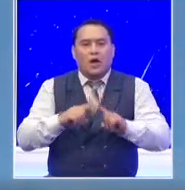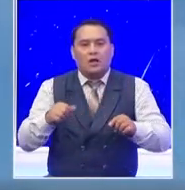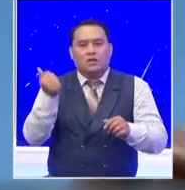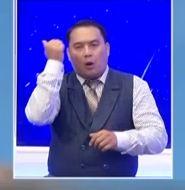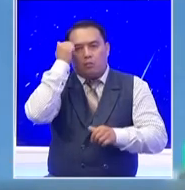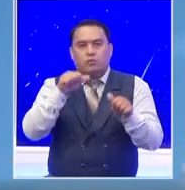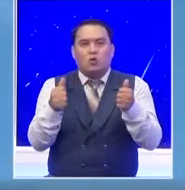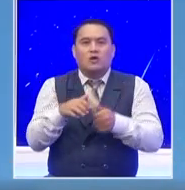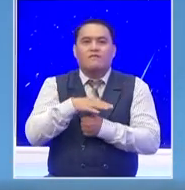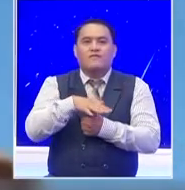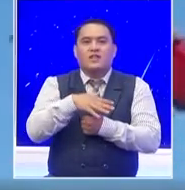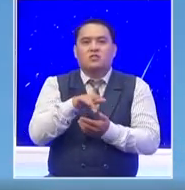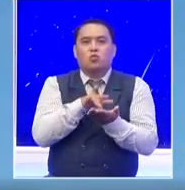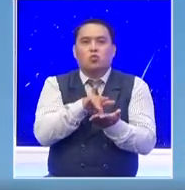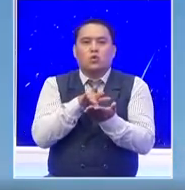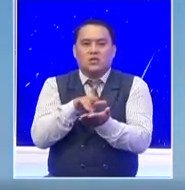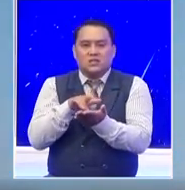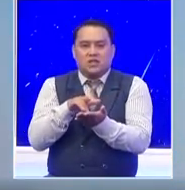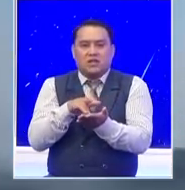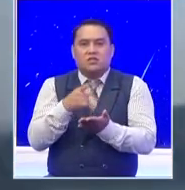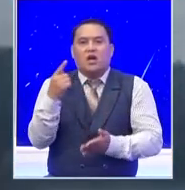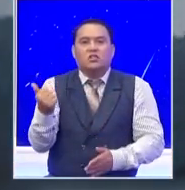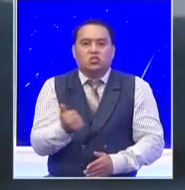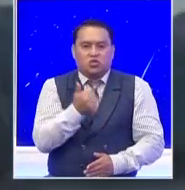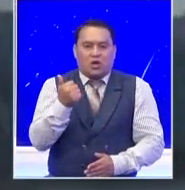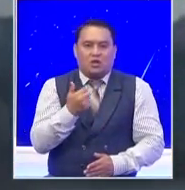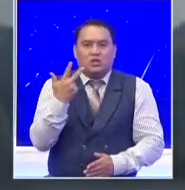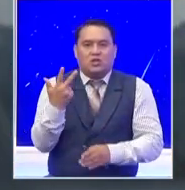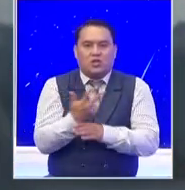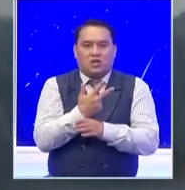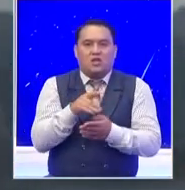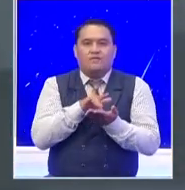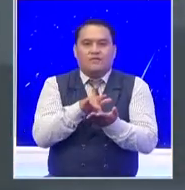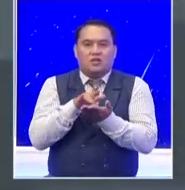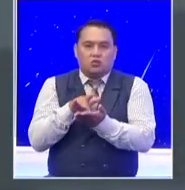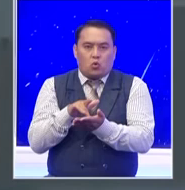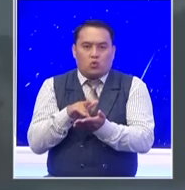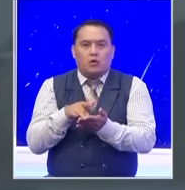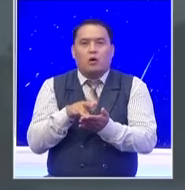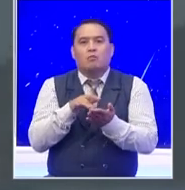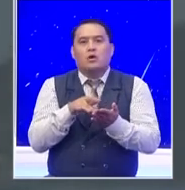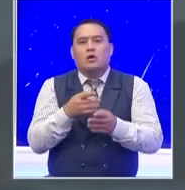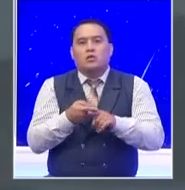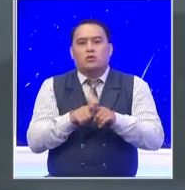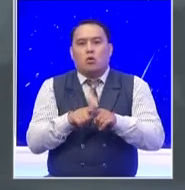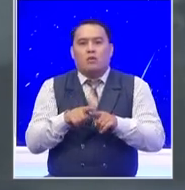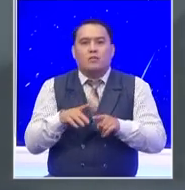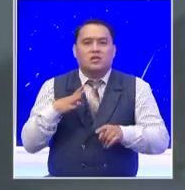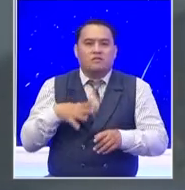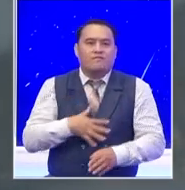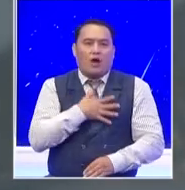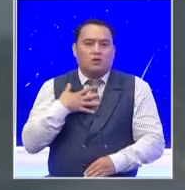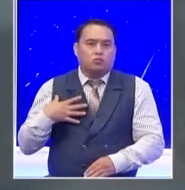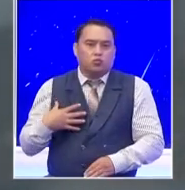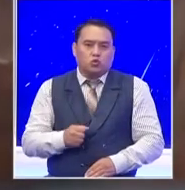природы летают вертолеты с туристами. Всего за час было проведено 3 воздушные экскурсии. Такая прогулка над ущельями вызвала возмущение